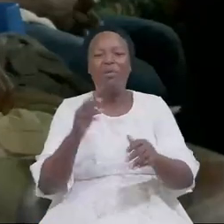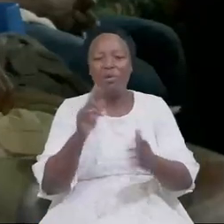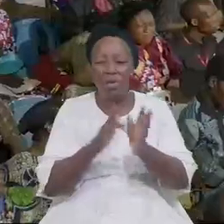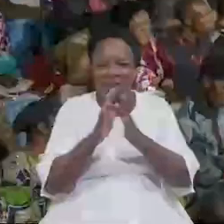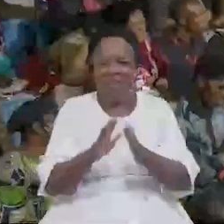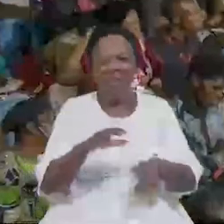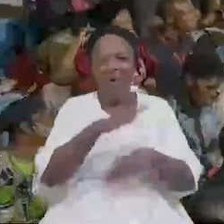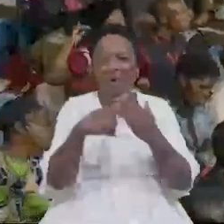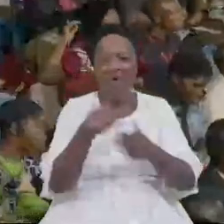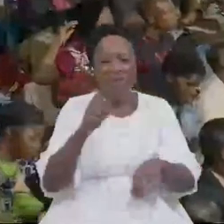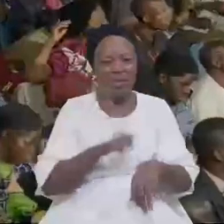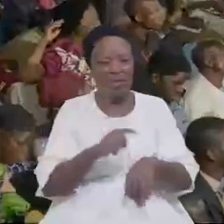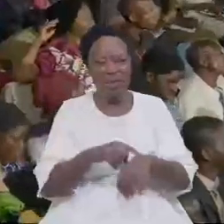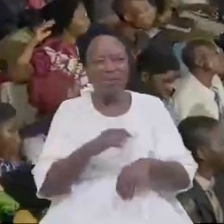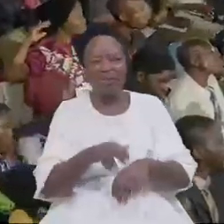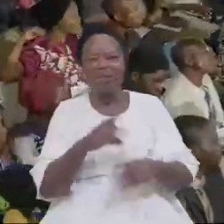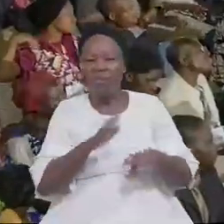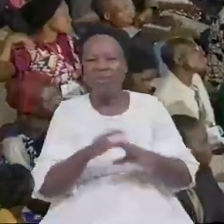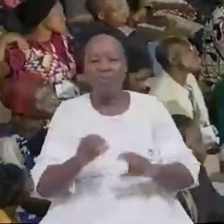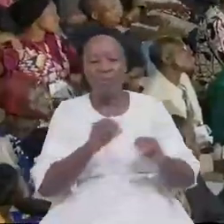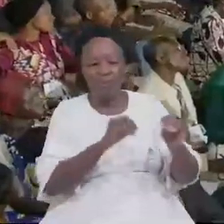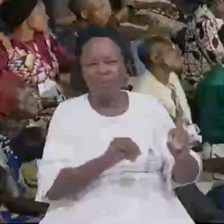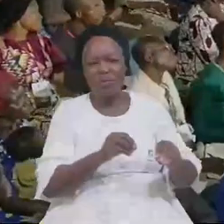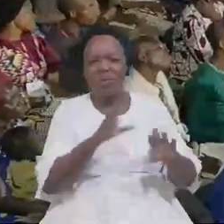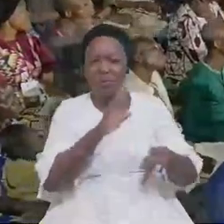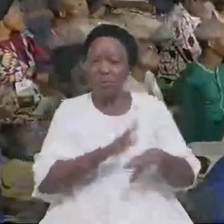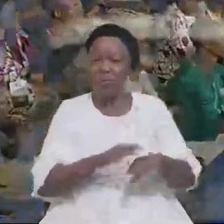un chrétien, du moins un chrétien à tout moment, et